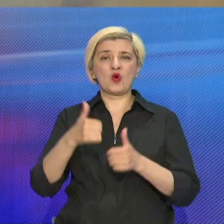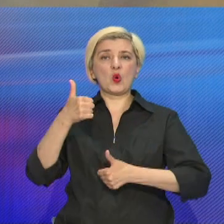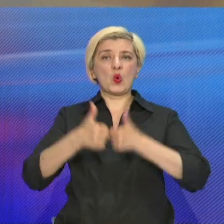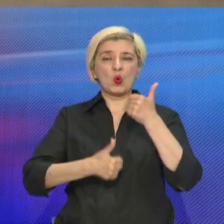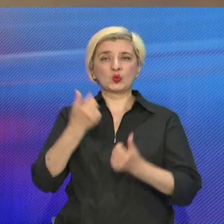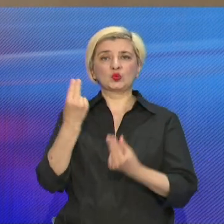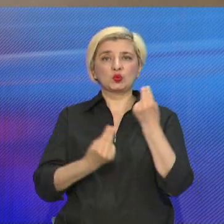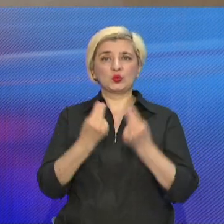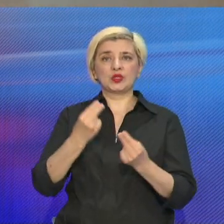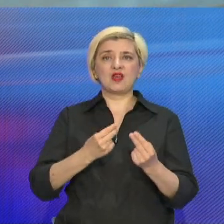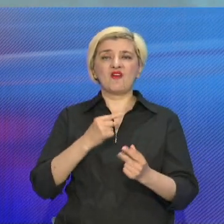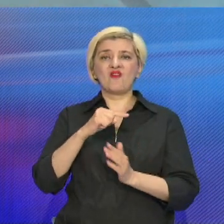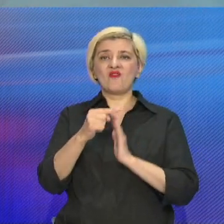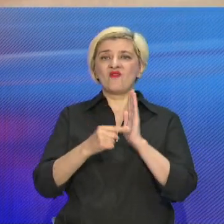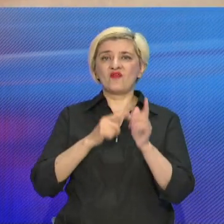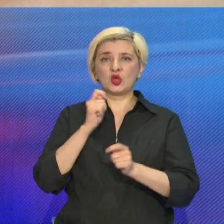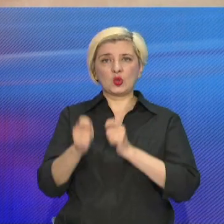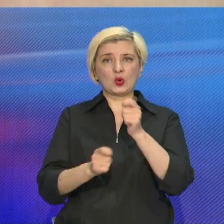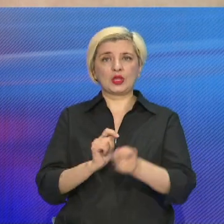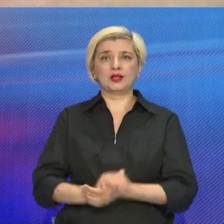гульни и викторины.